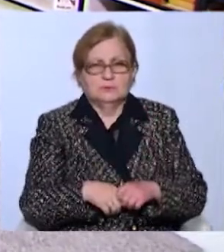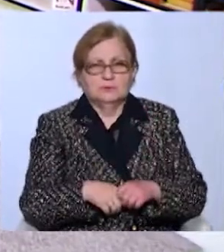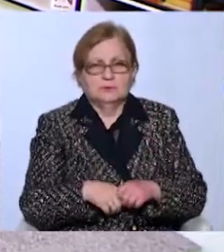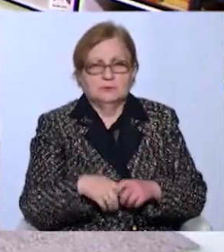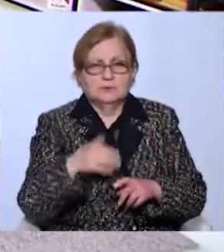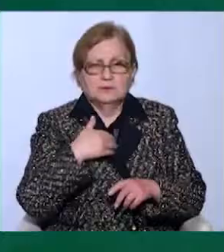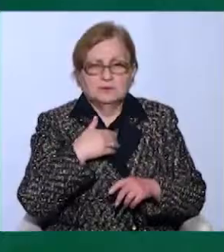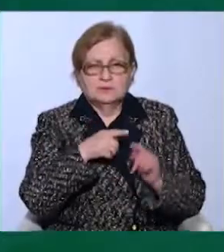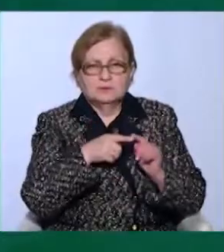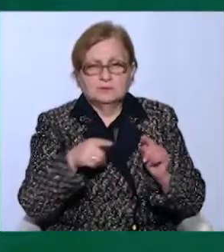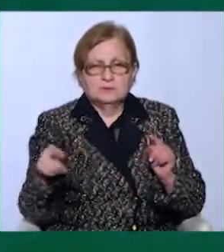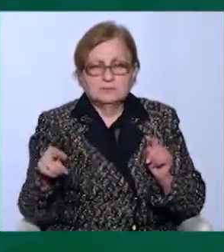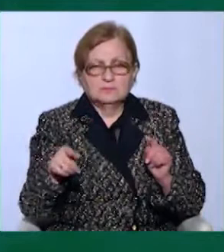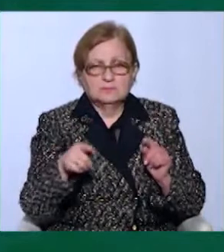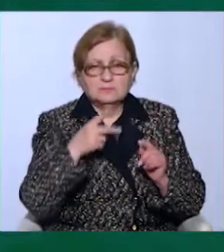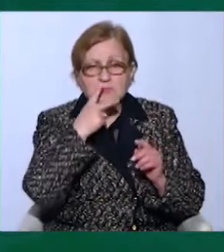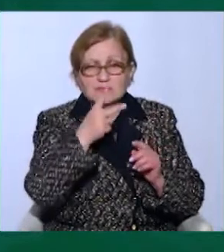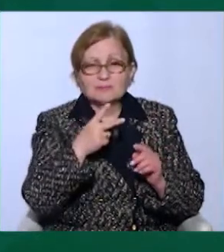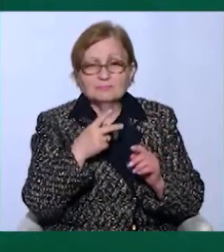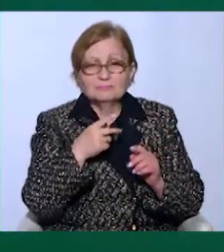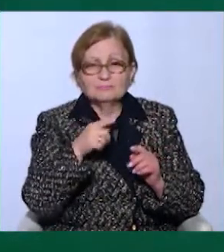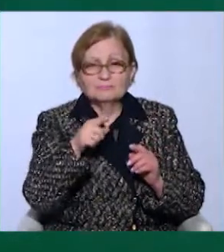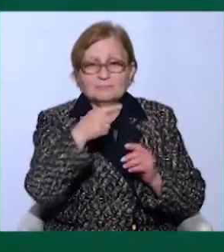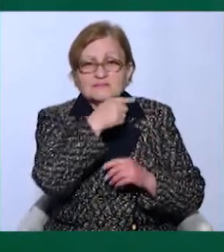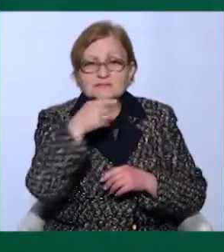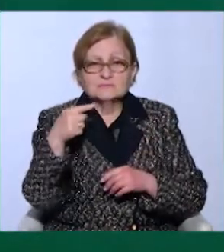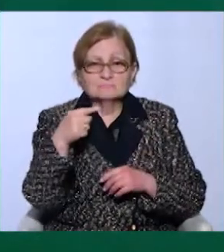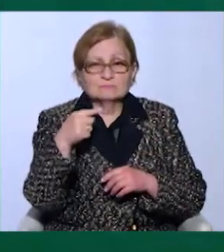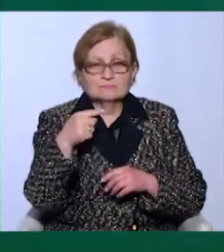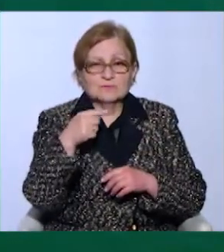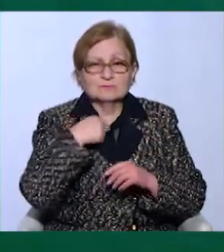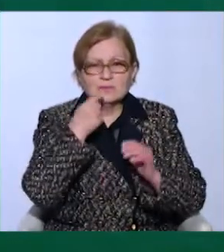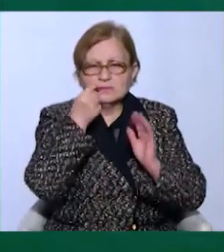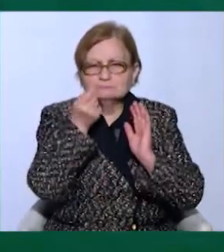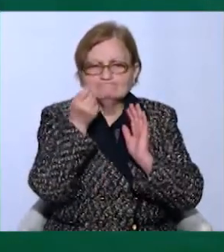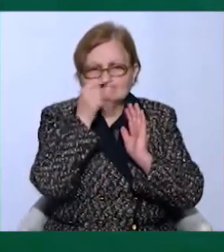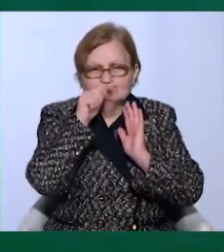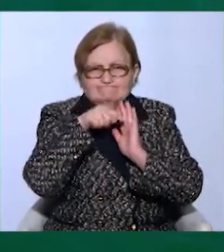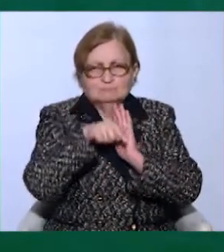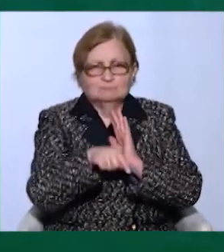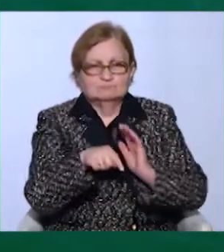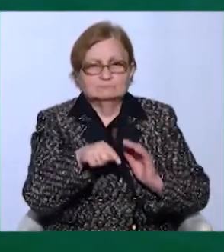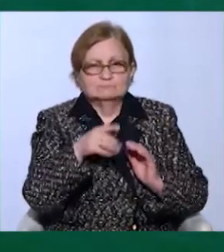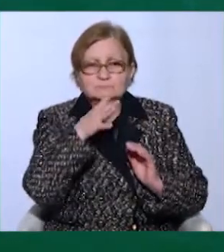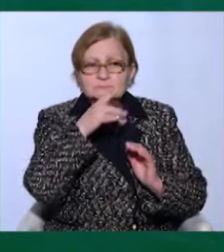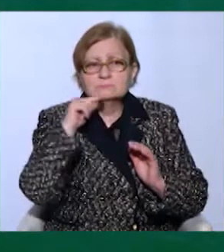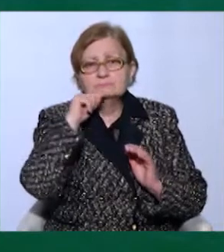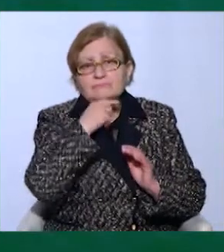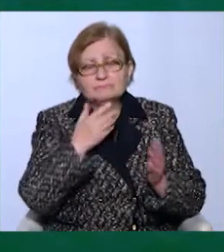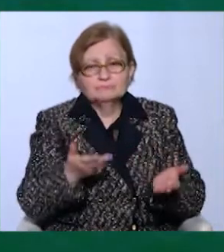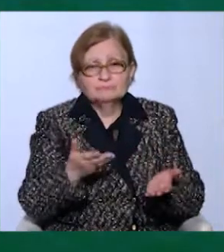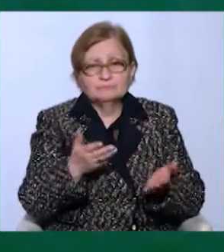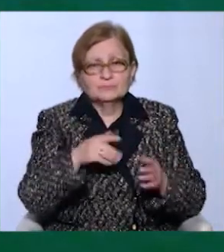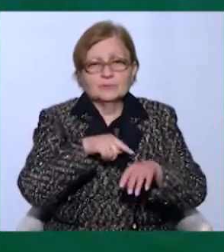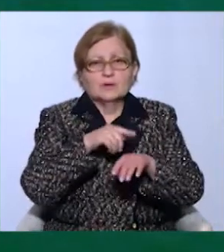Çünkü müşavir bir değil, ama dahiyet kendrogoriya, amcilla da biz çok irkitem, imitam rom. Doğruşu işe zorluyor vart.